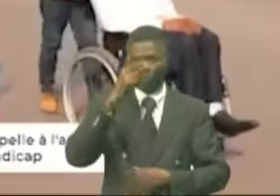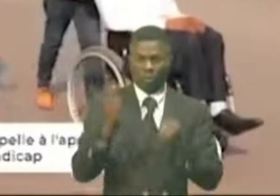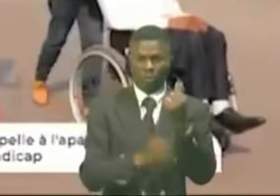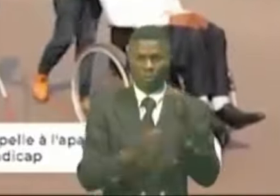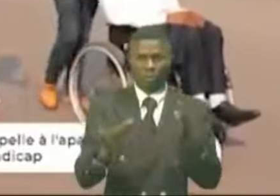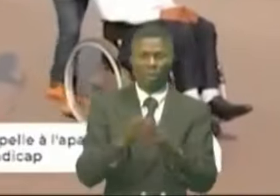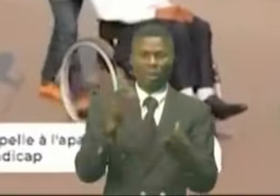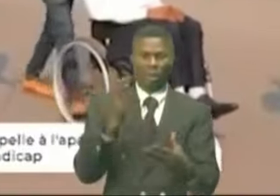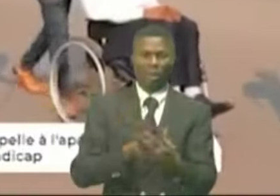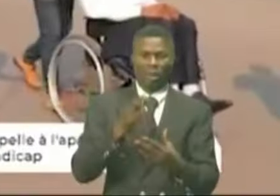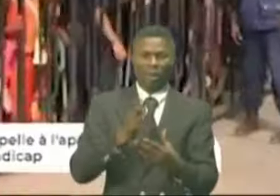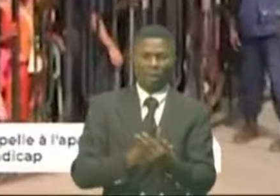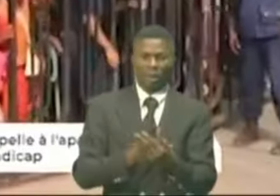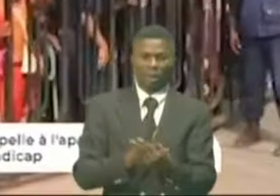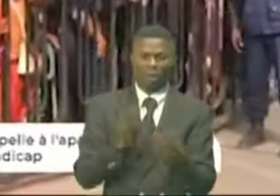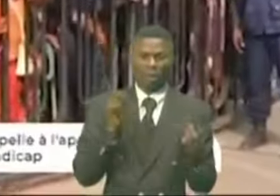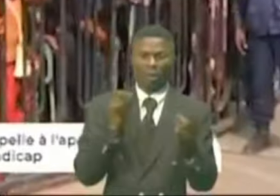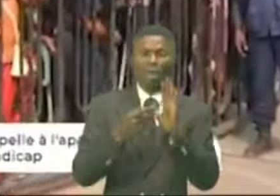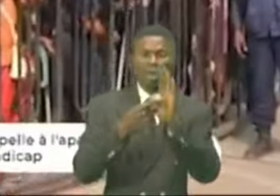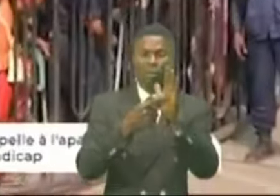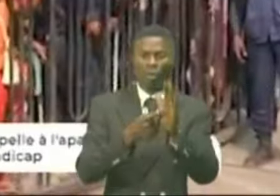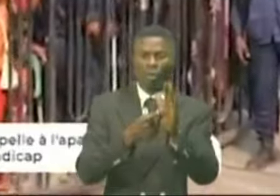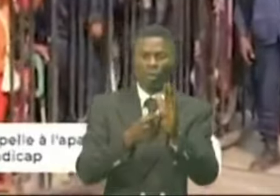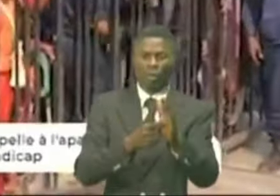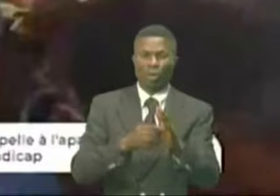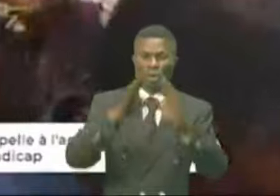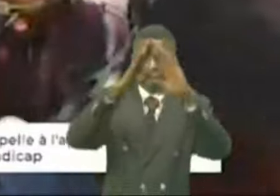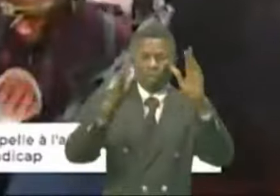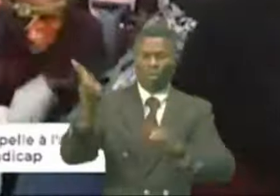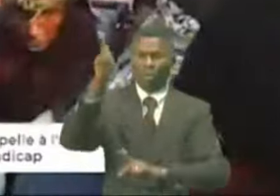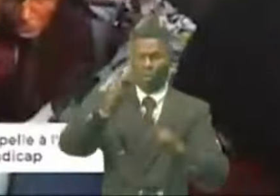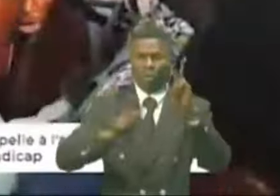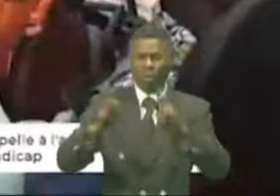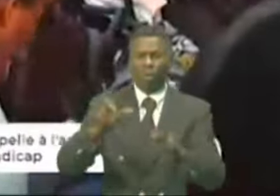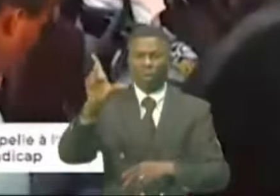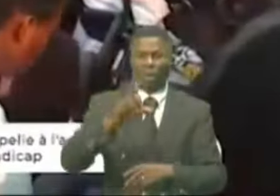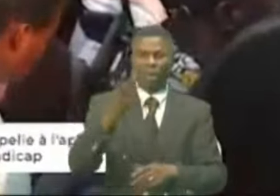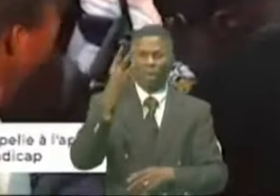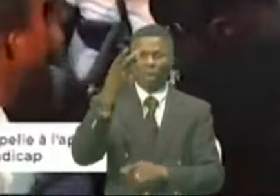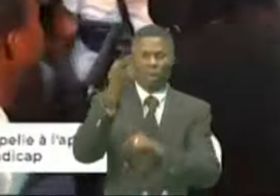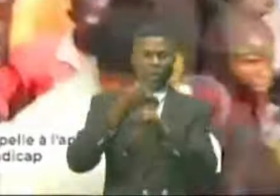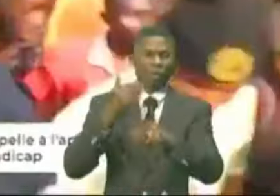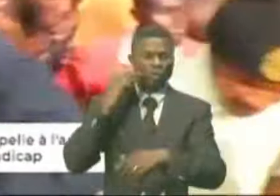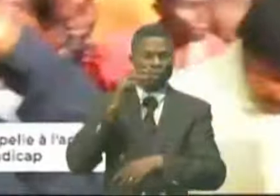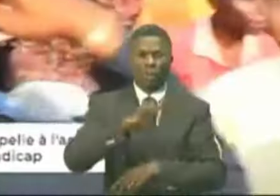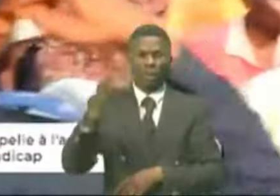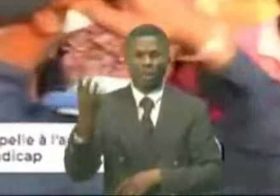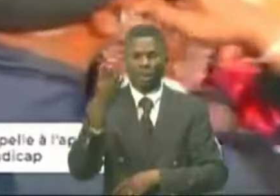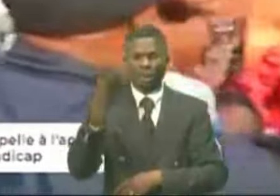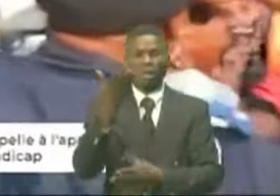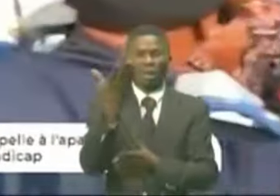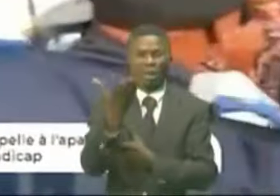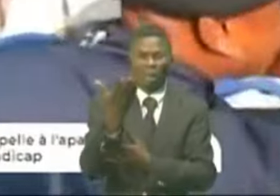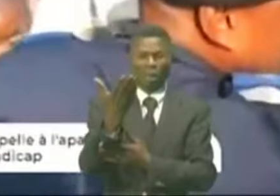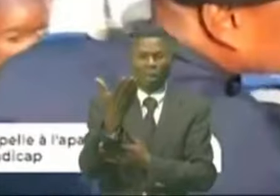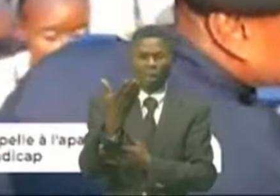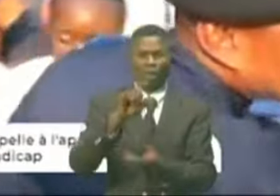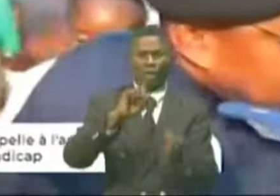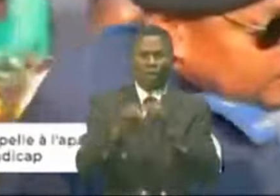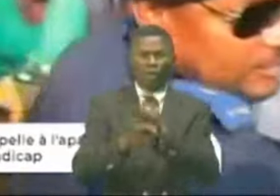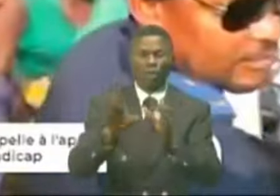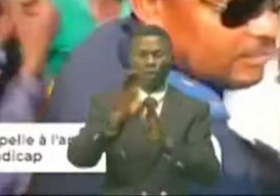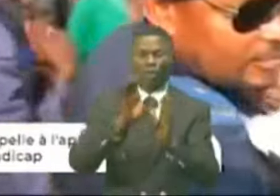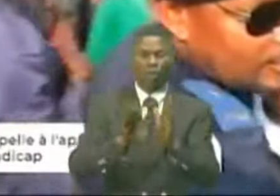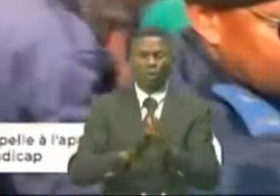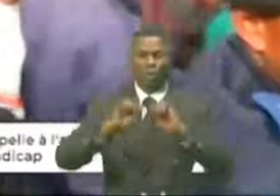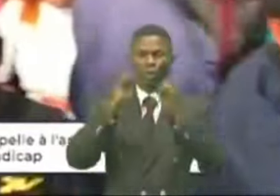vivant avec handicap sont venues manifester devant le Palais du Peuple le lundi 3 juin 2024 pour réclamer l'amélioration de leurs